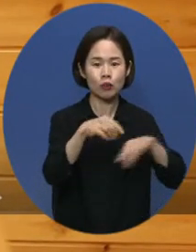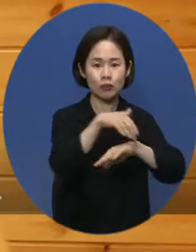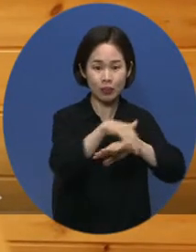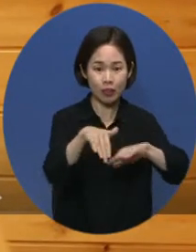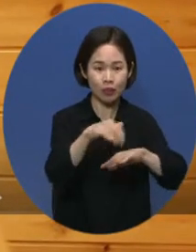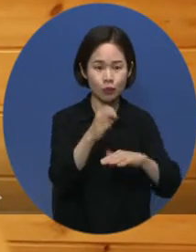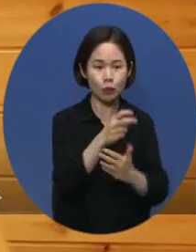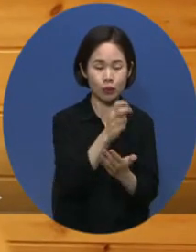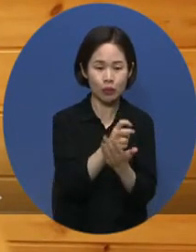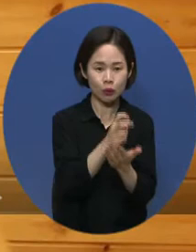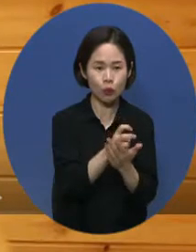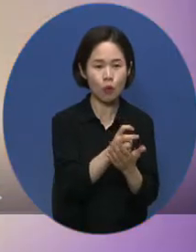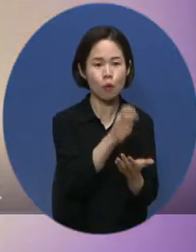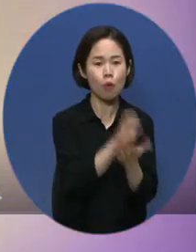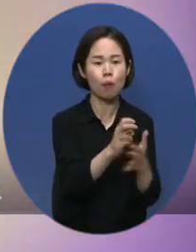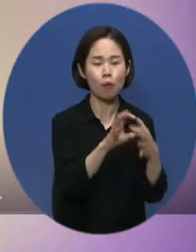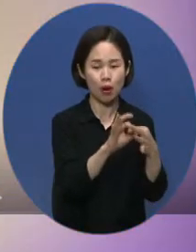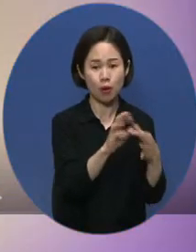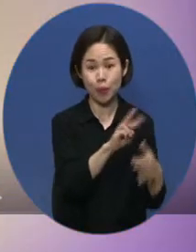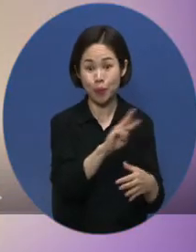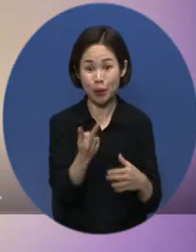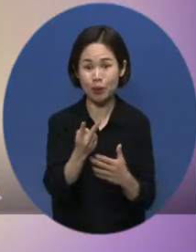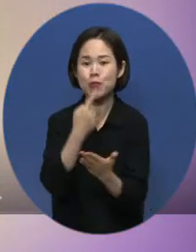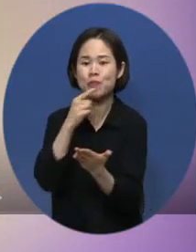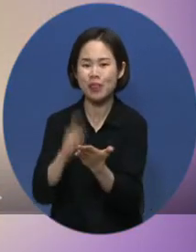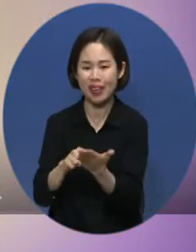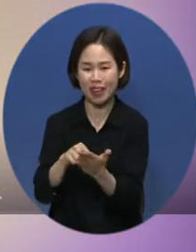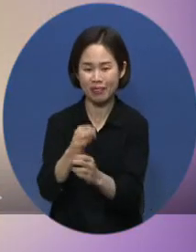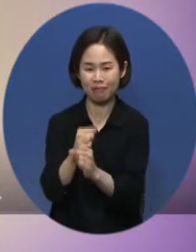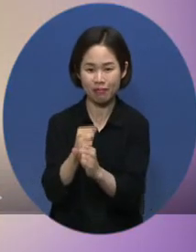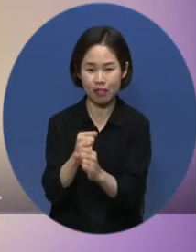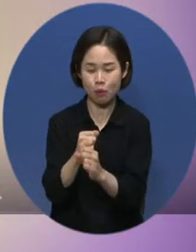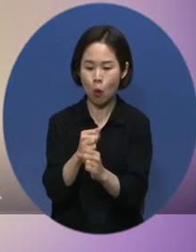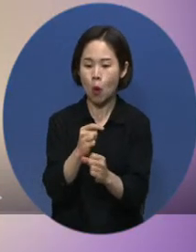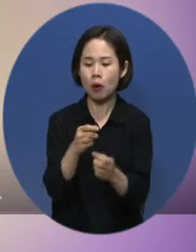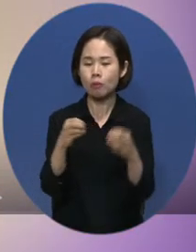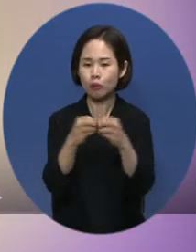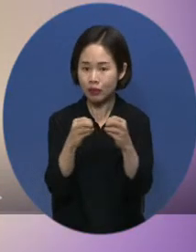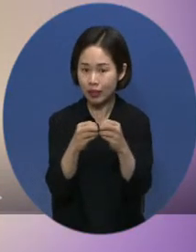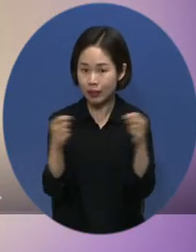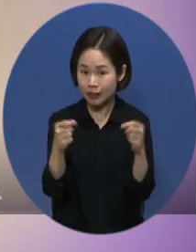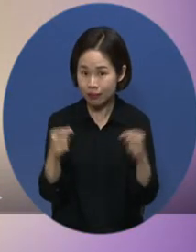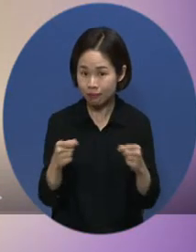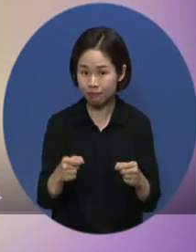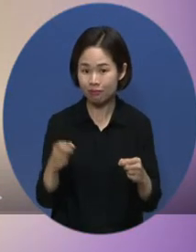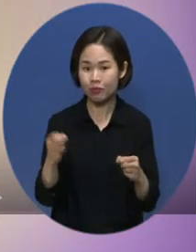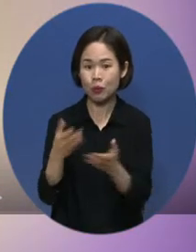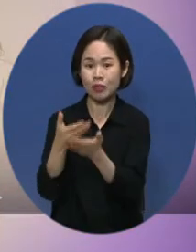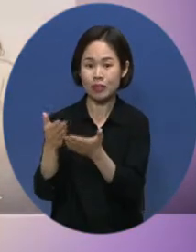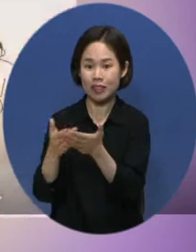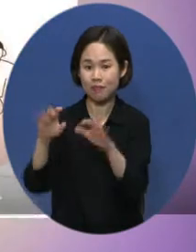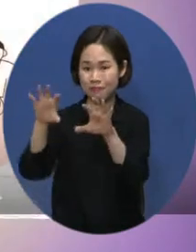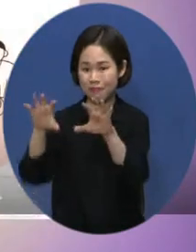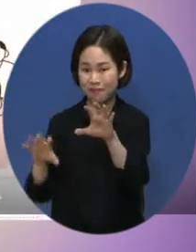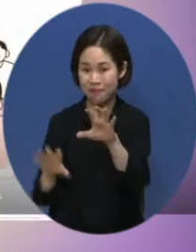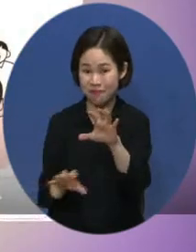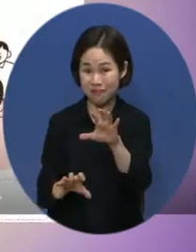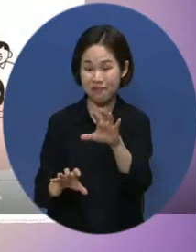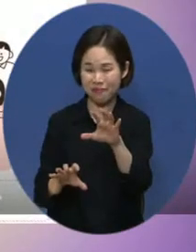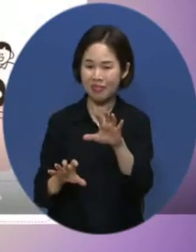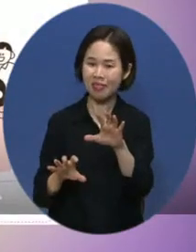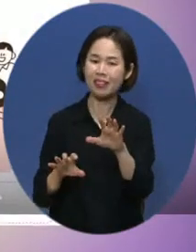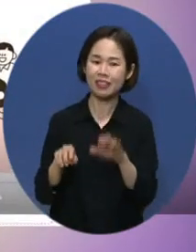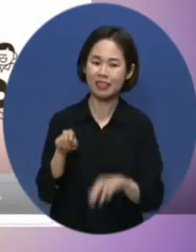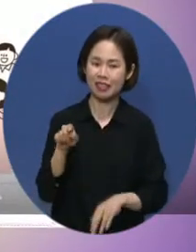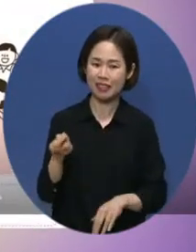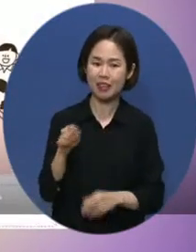이런 내용들을 변환식에서 그분들이 쉽게 또 그림이나 다양한 간단한 글씨나 이렇게 변환 작업을 통해서 그분들이